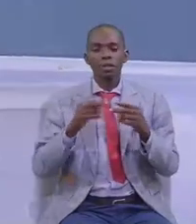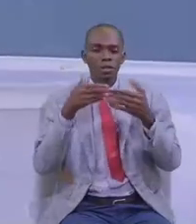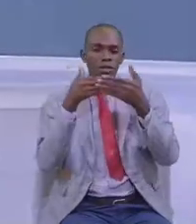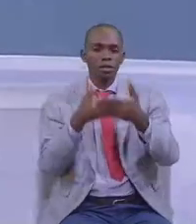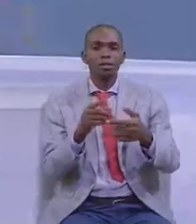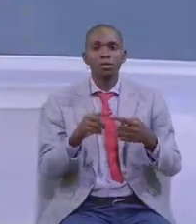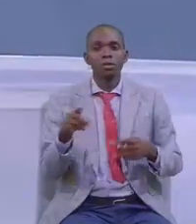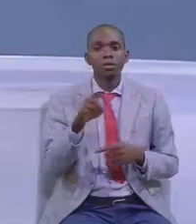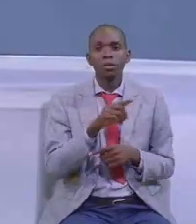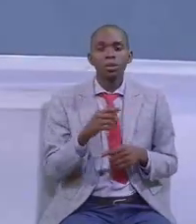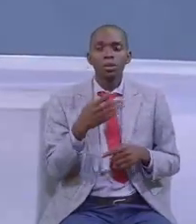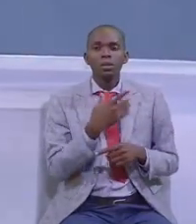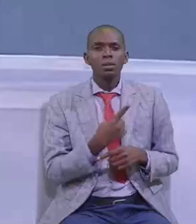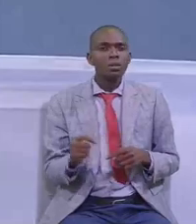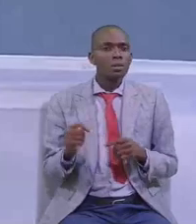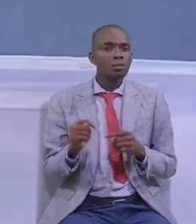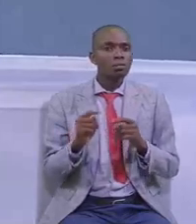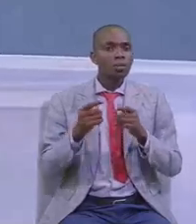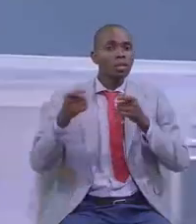Le moment de croissance est devant toi.